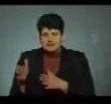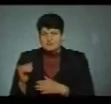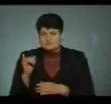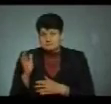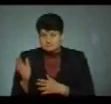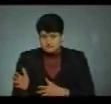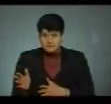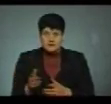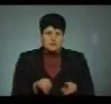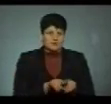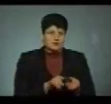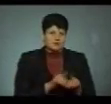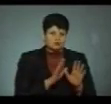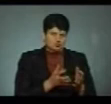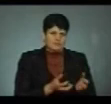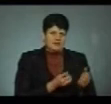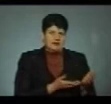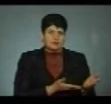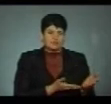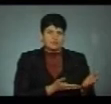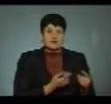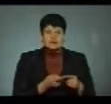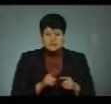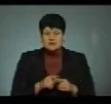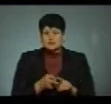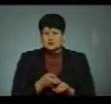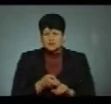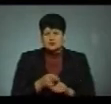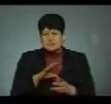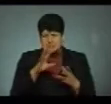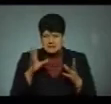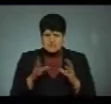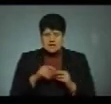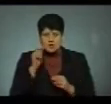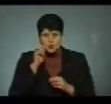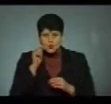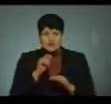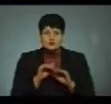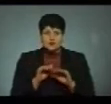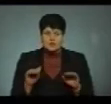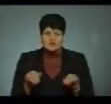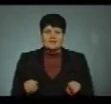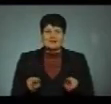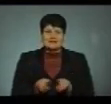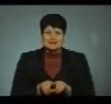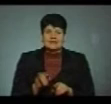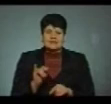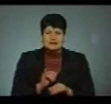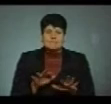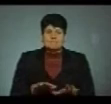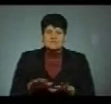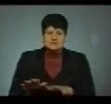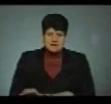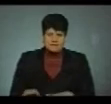але однаково будуть підтримувати. Це стосується як загальноукраїнського рівня, так і